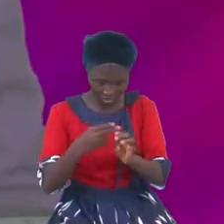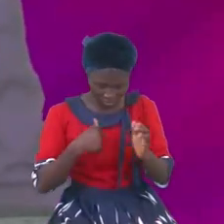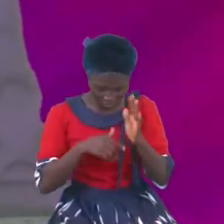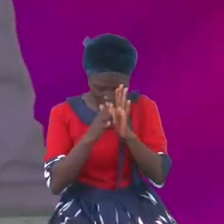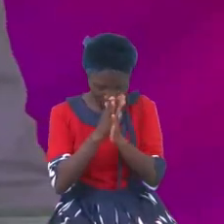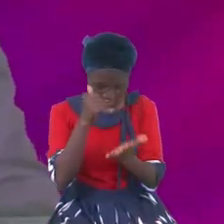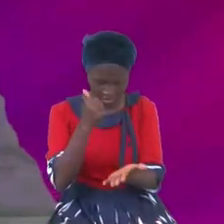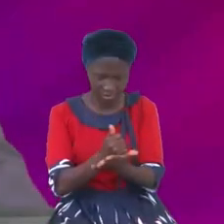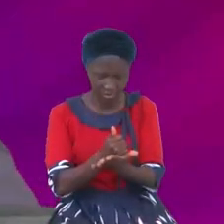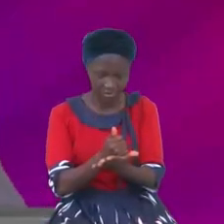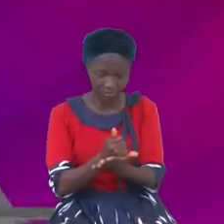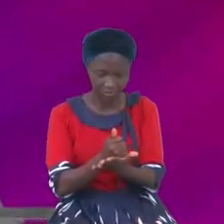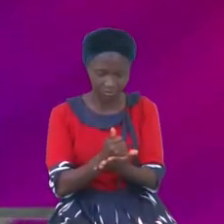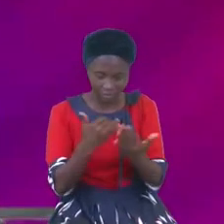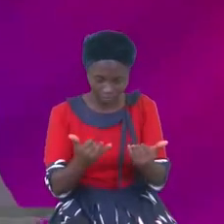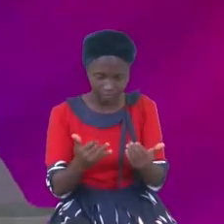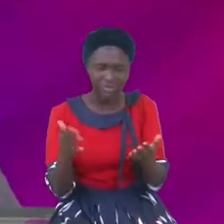Seigneur